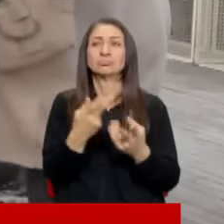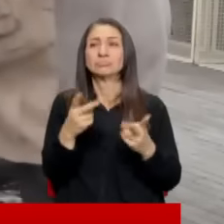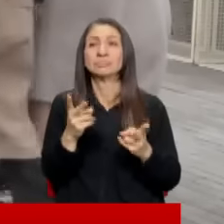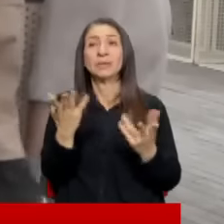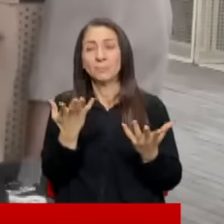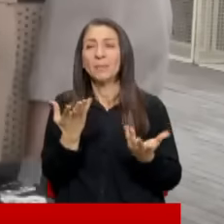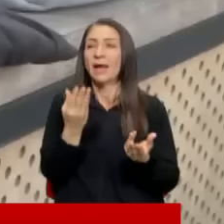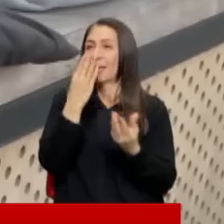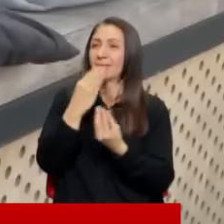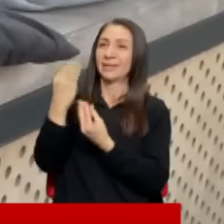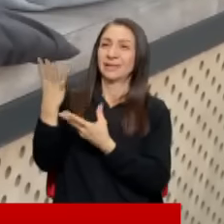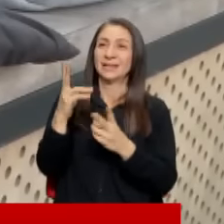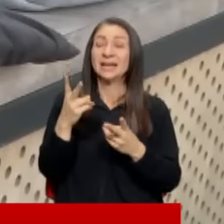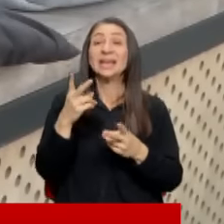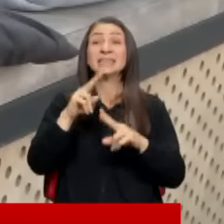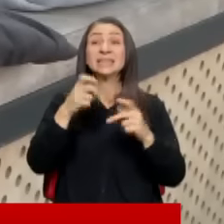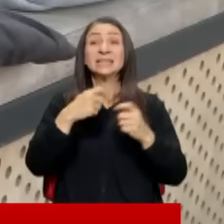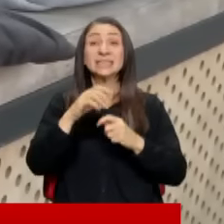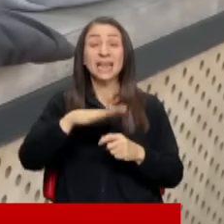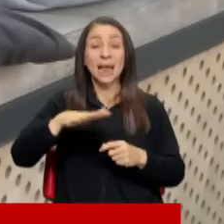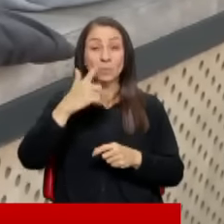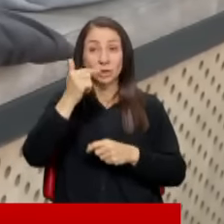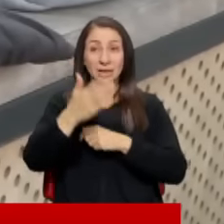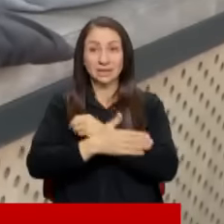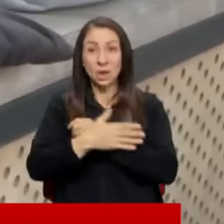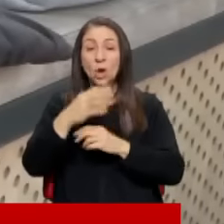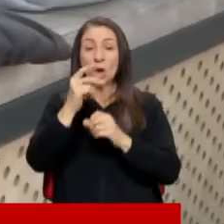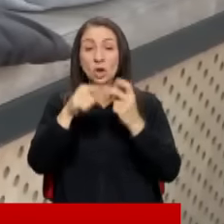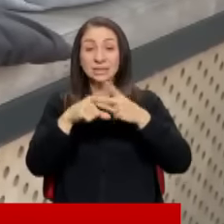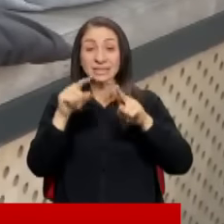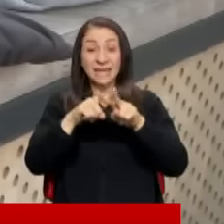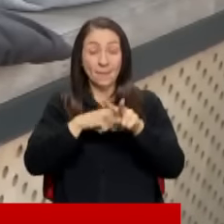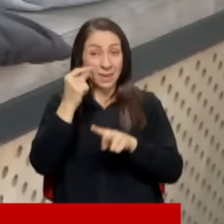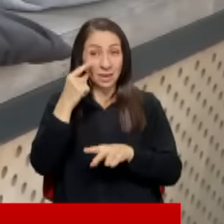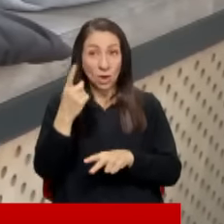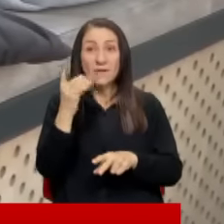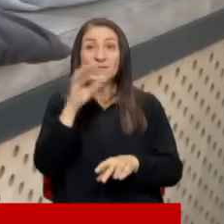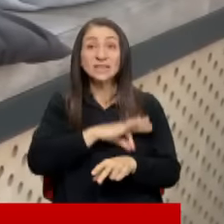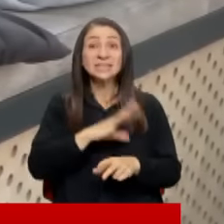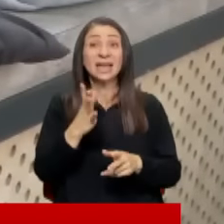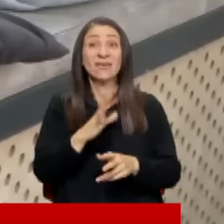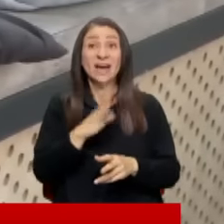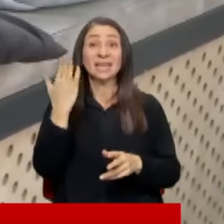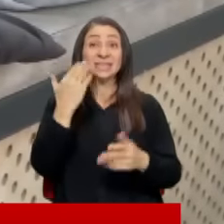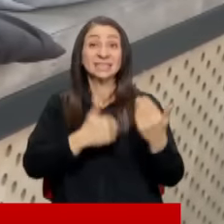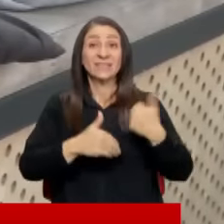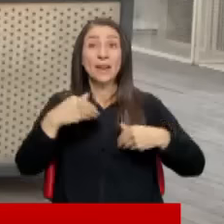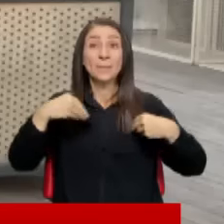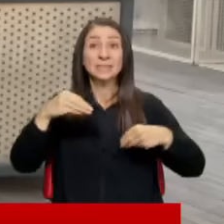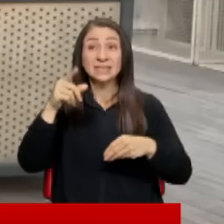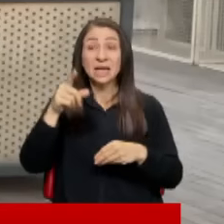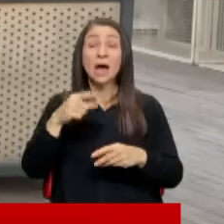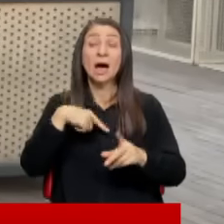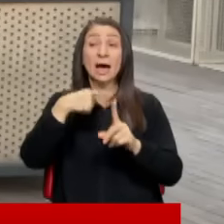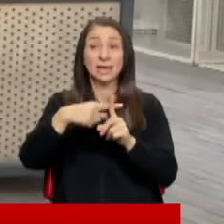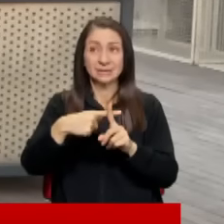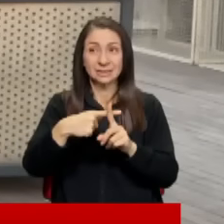hem de değerlendirebiliyorlar. İşletmenin genel müdür yardımcısı Özay Akar'a göre bir faydası daha var eski sevgili pazarının.